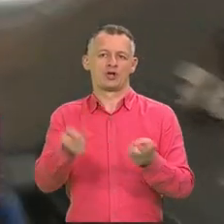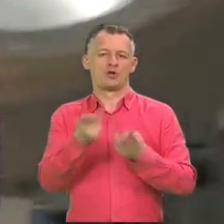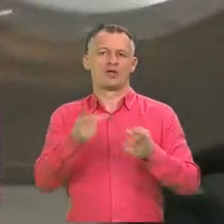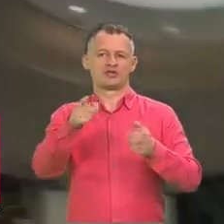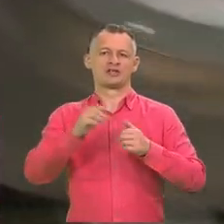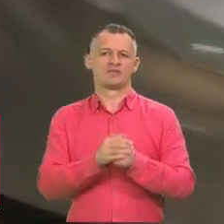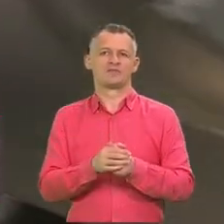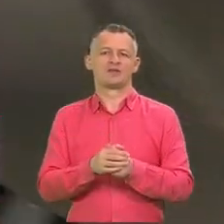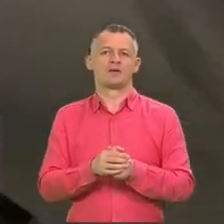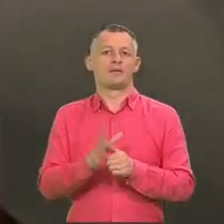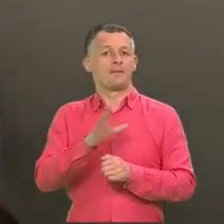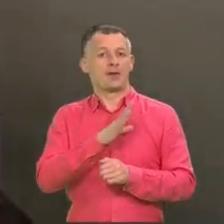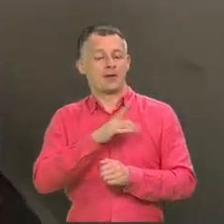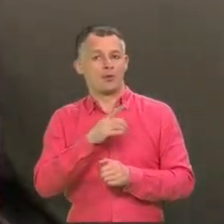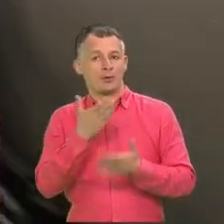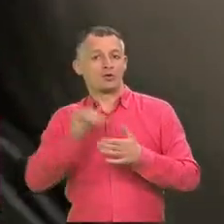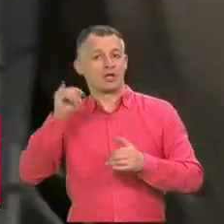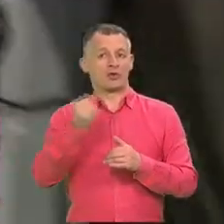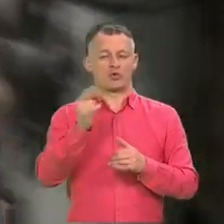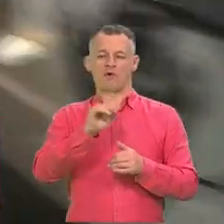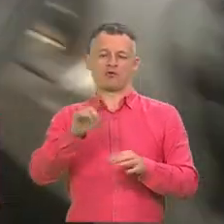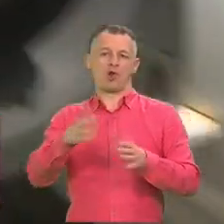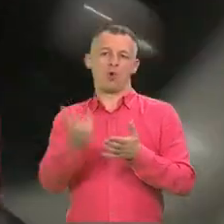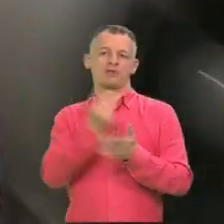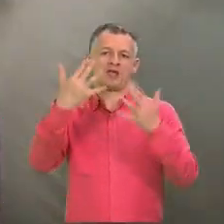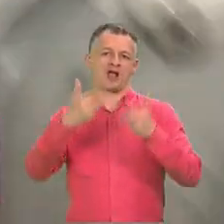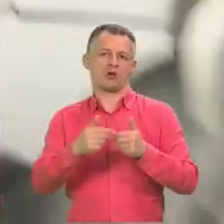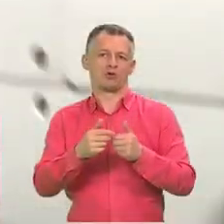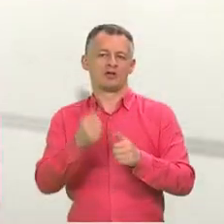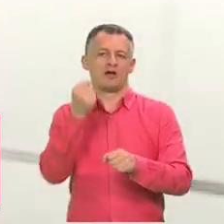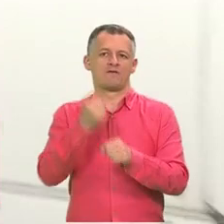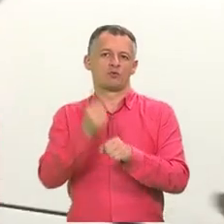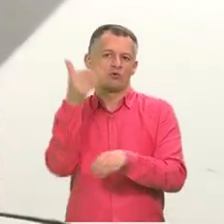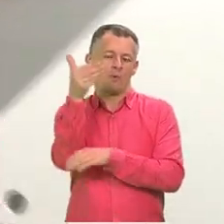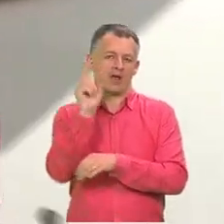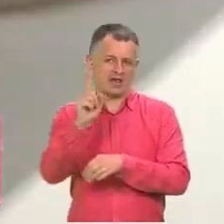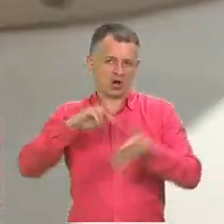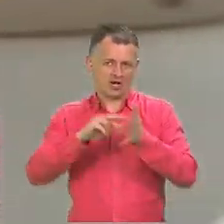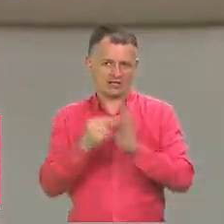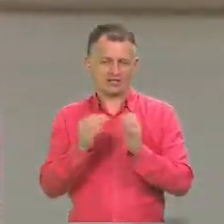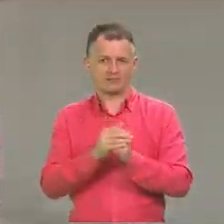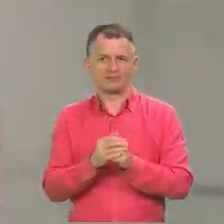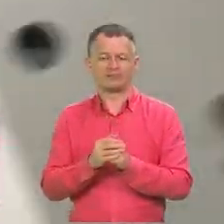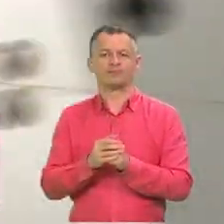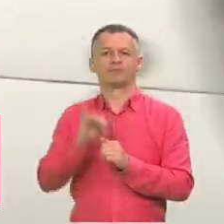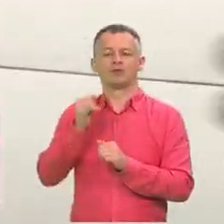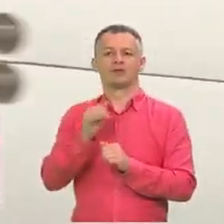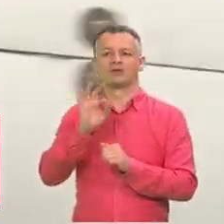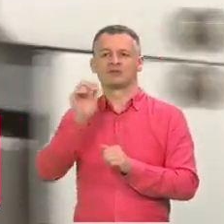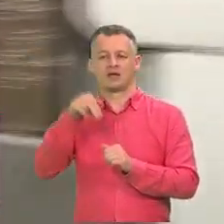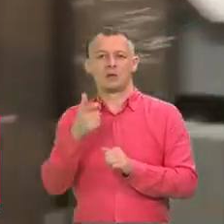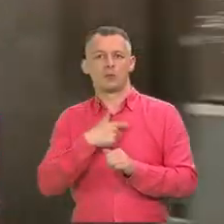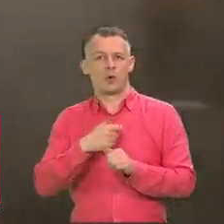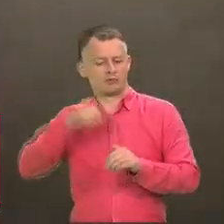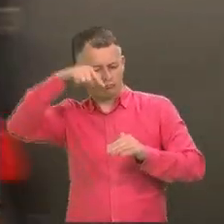ar fi fost luate în calcul de OceanGate, compania organizatoare, spune fostul director tehnic. Potrivit acestuia, Titan ar suporta o